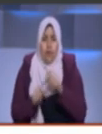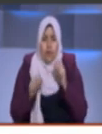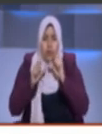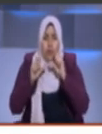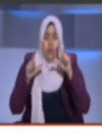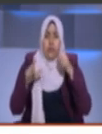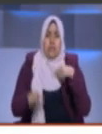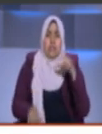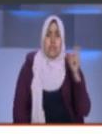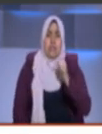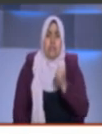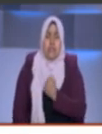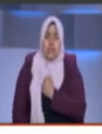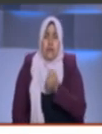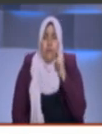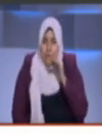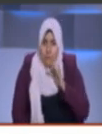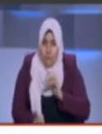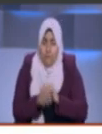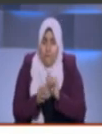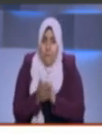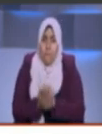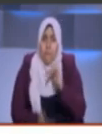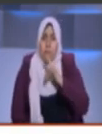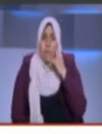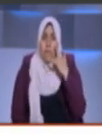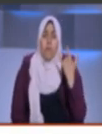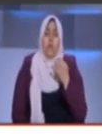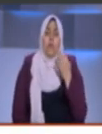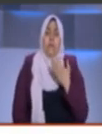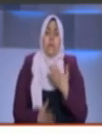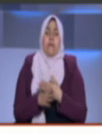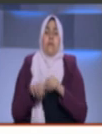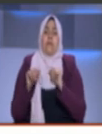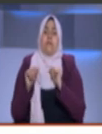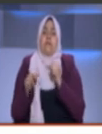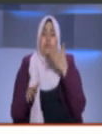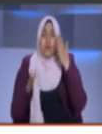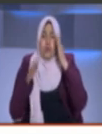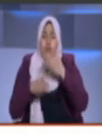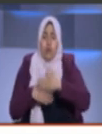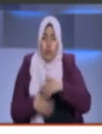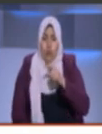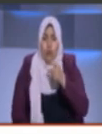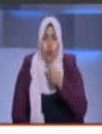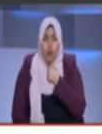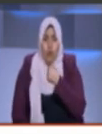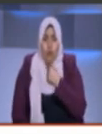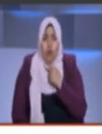الاسلام، وعليكم بالبقاء في منازلكم بالنسبه لصلوات الجمعه وايضا صلوات التراويح،